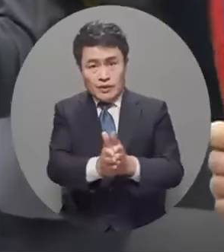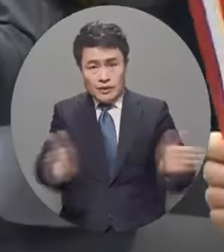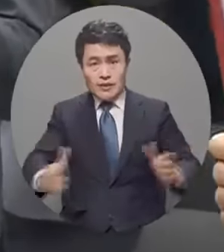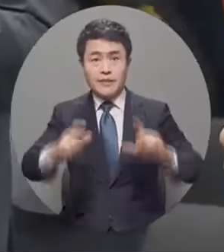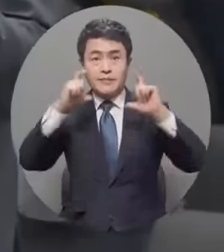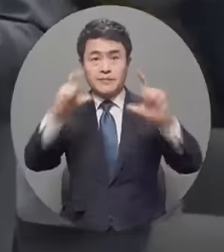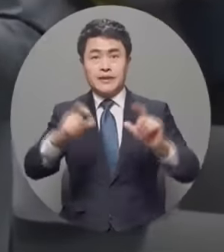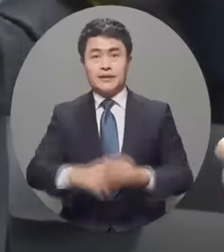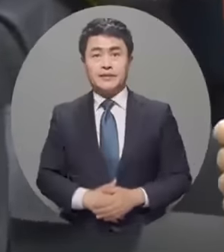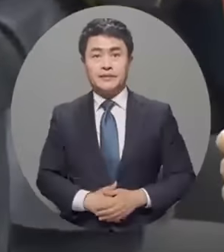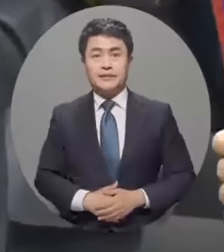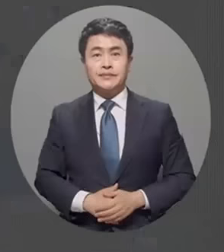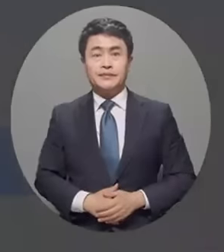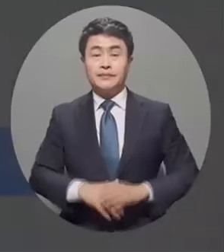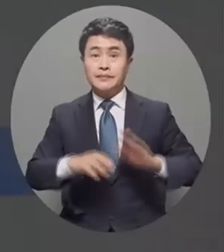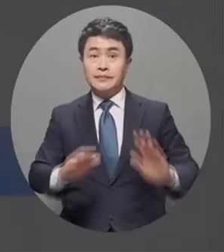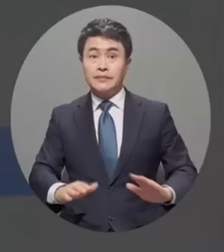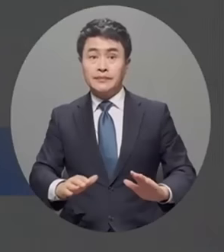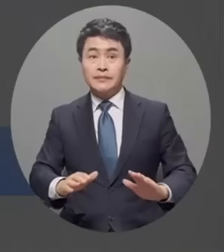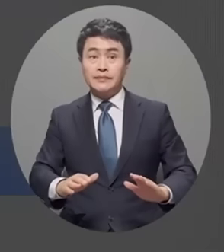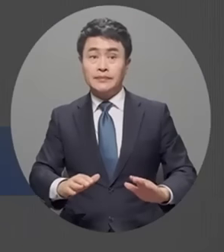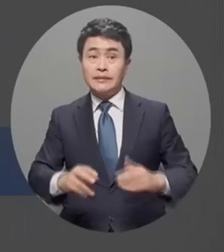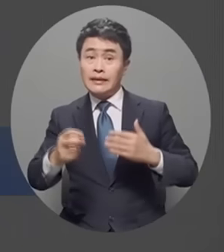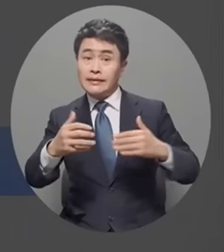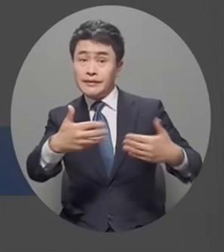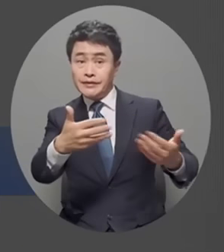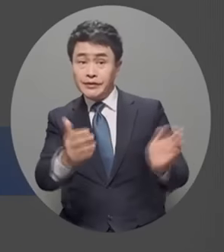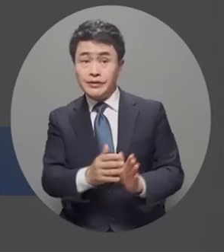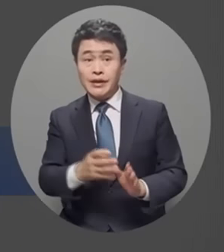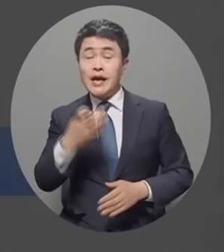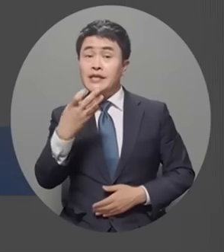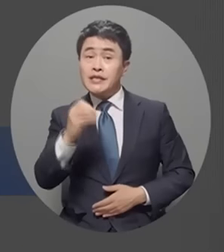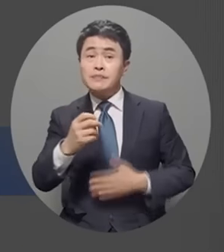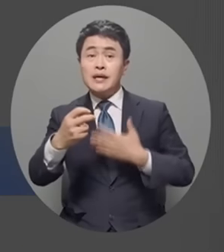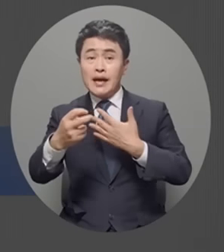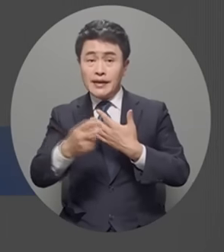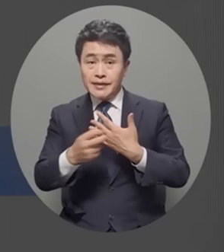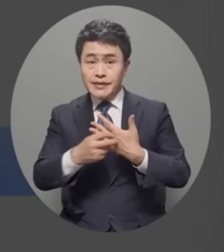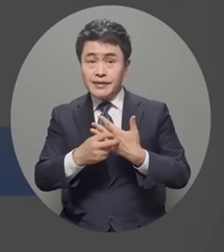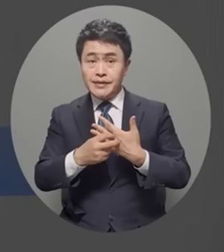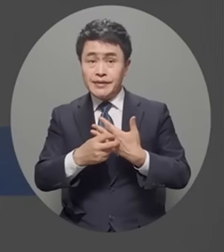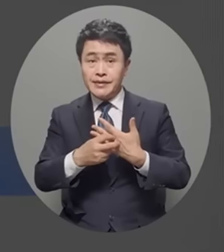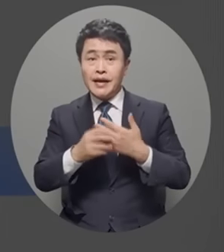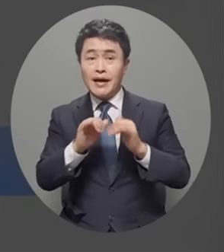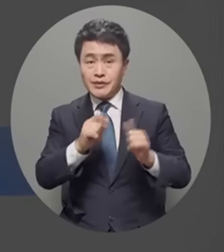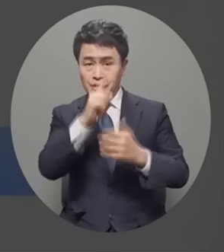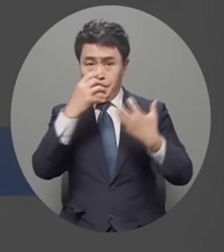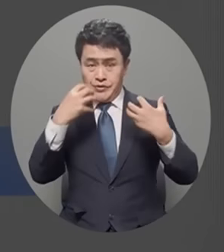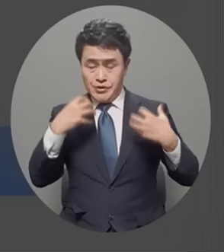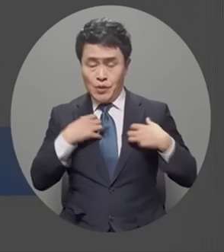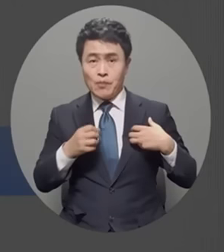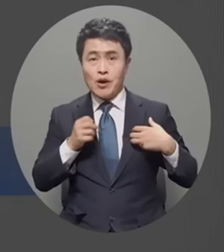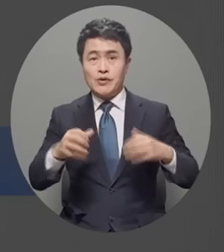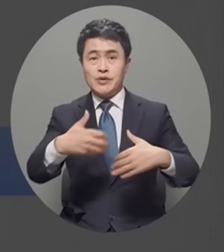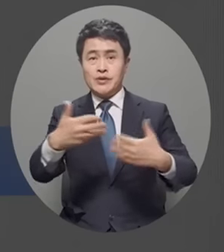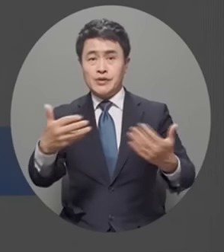했습니다. 이제 의료계가 14만 의사들이 정부와